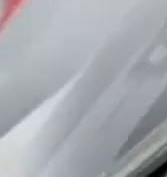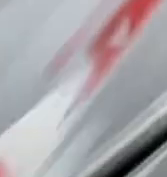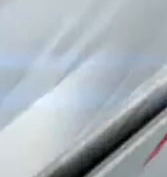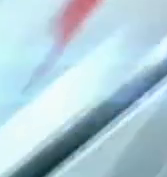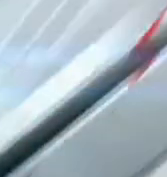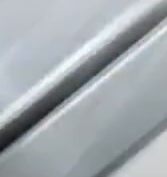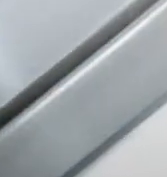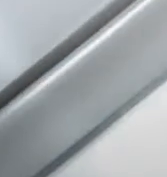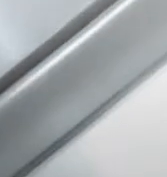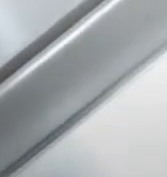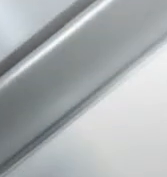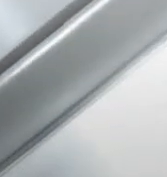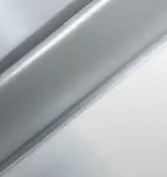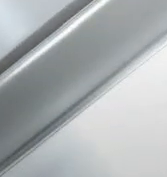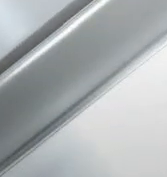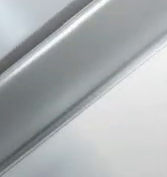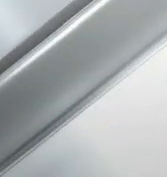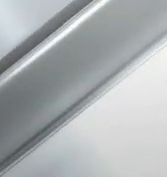Horas Weekend.